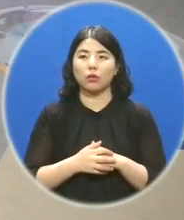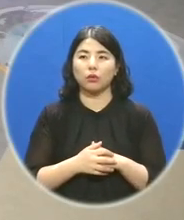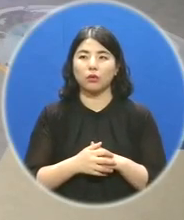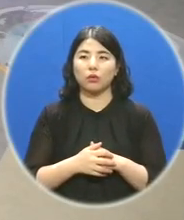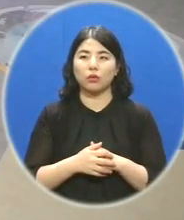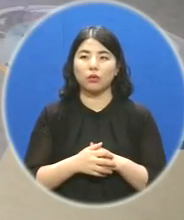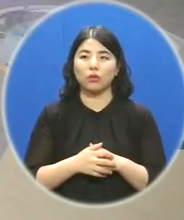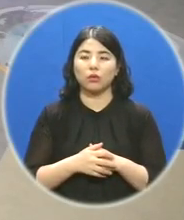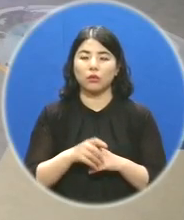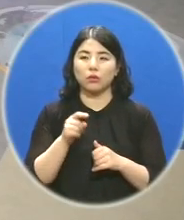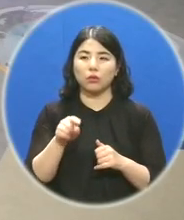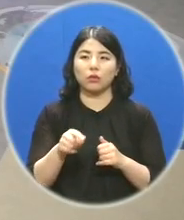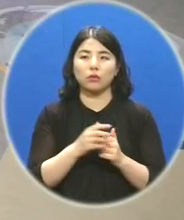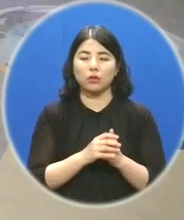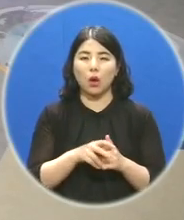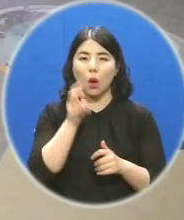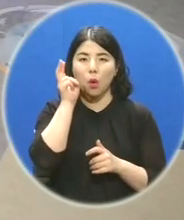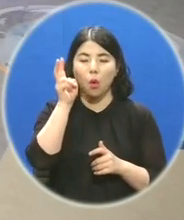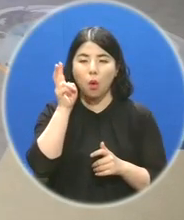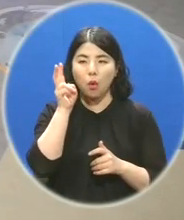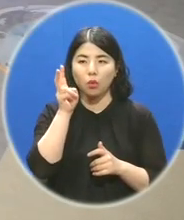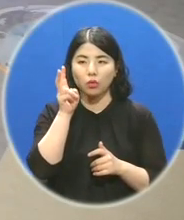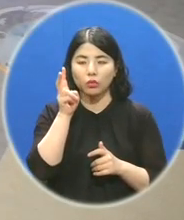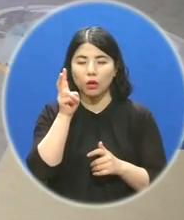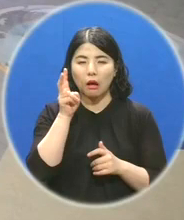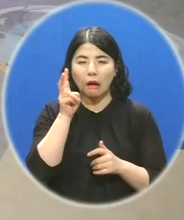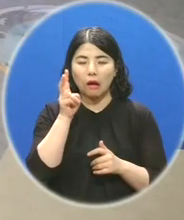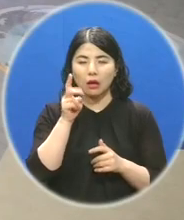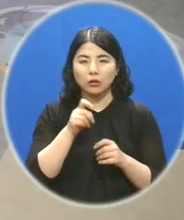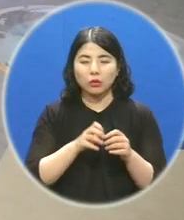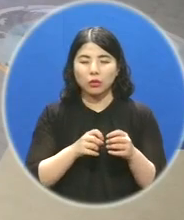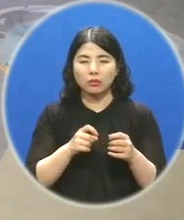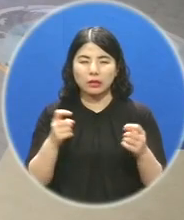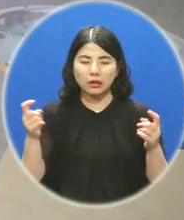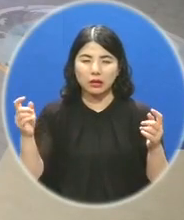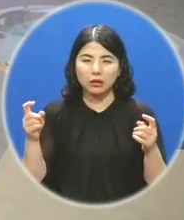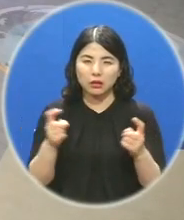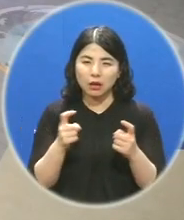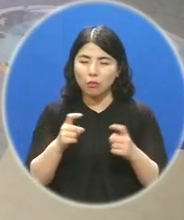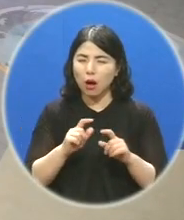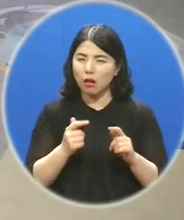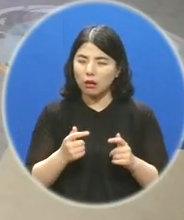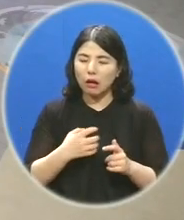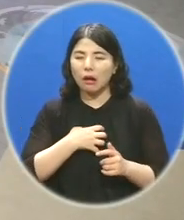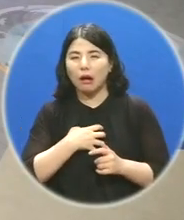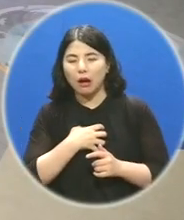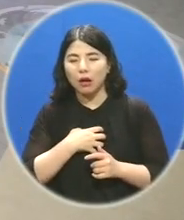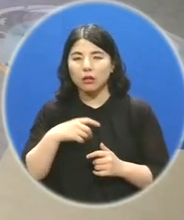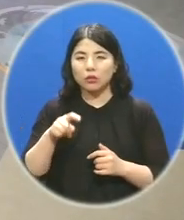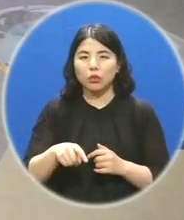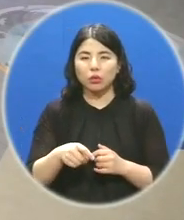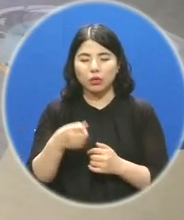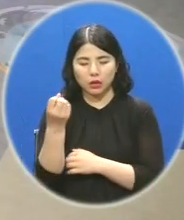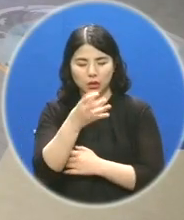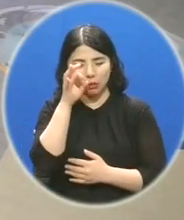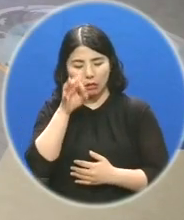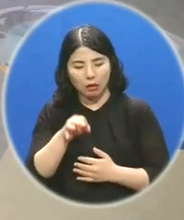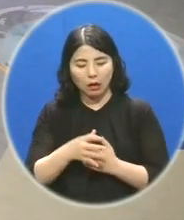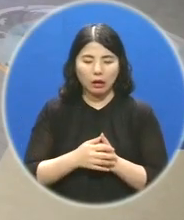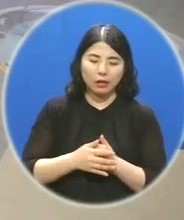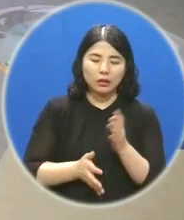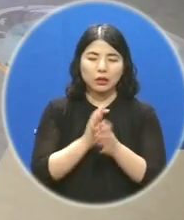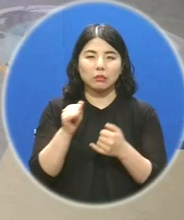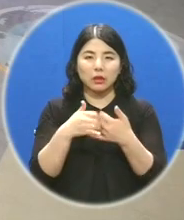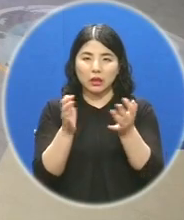이거, 뭐, 이거 혹시 서로 불협함이 나면 어떡하나. 또 네. 기사를 제가 점검하고 오잖아요. 기사를 조회하고 오면서, 아,